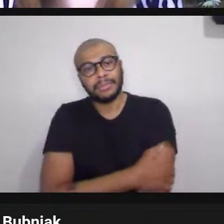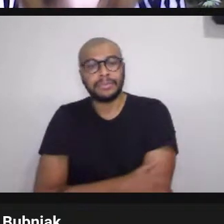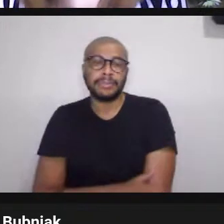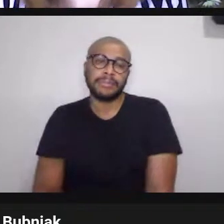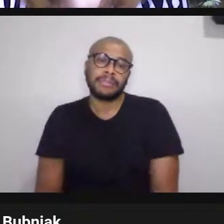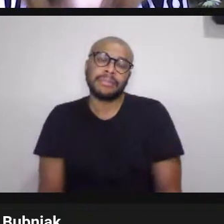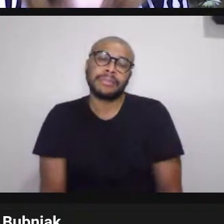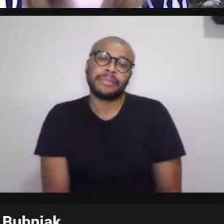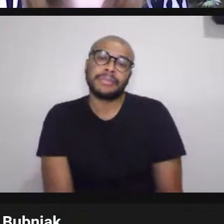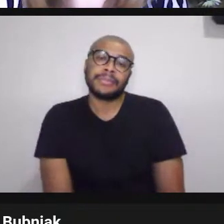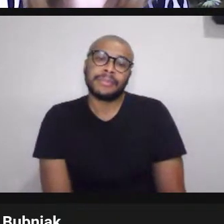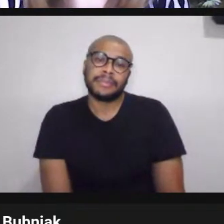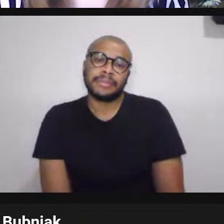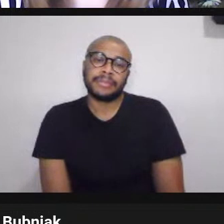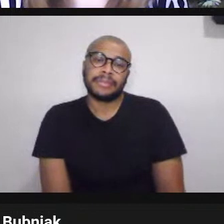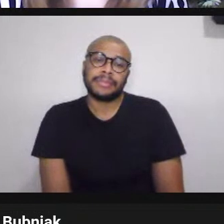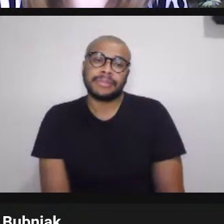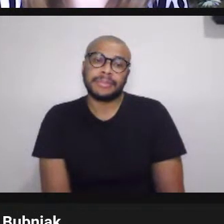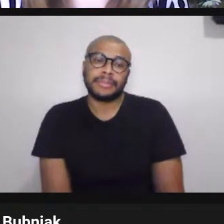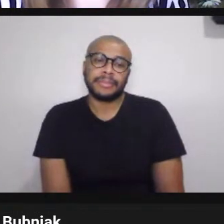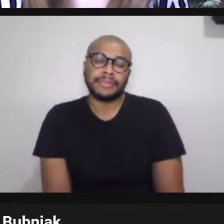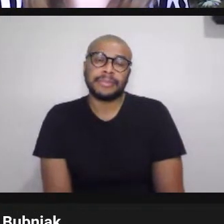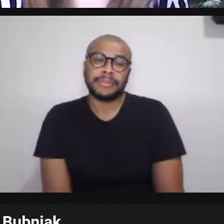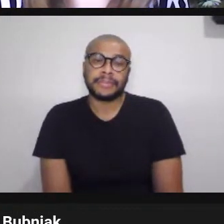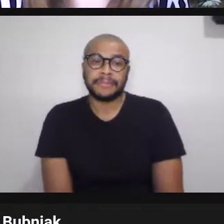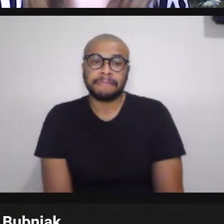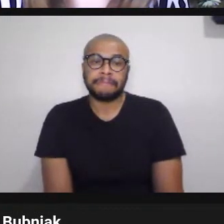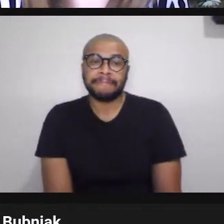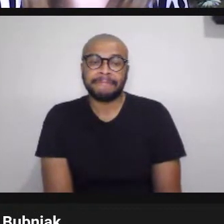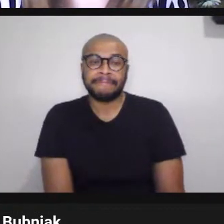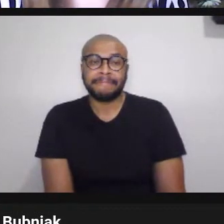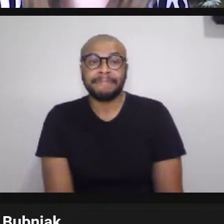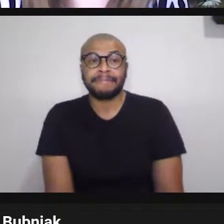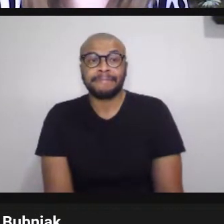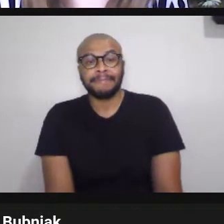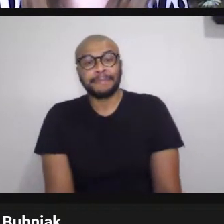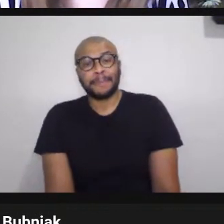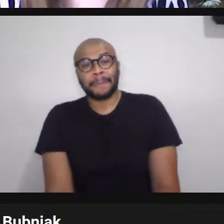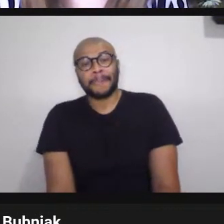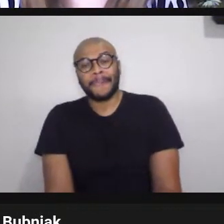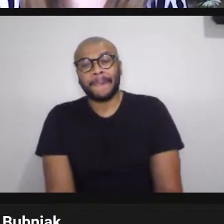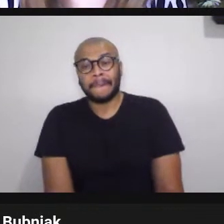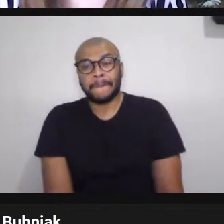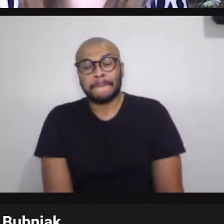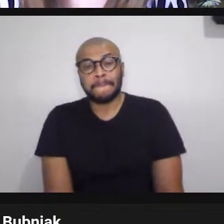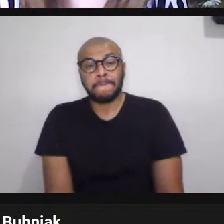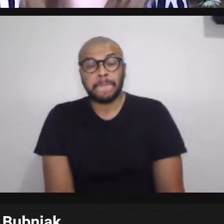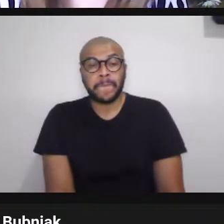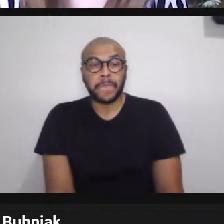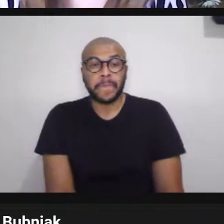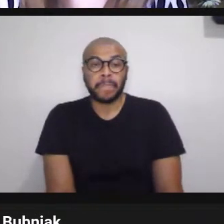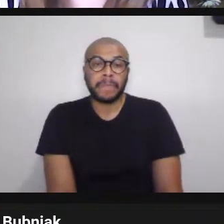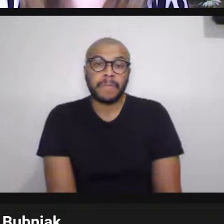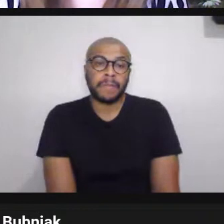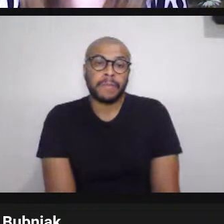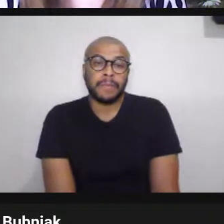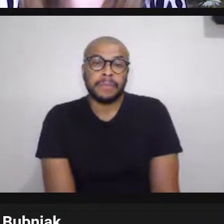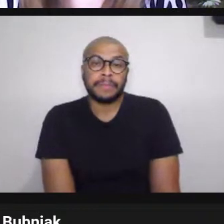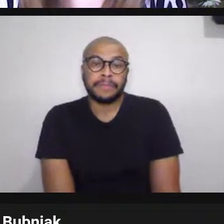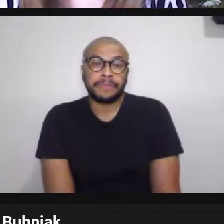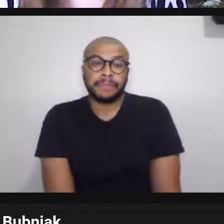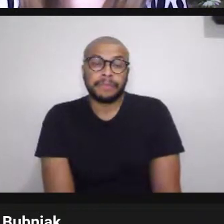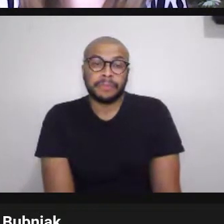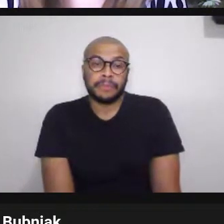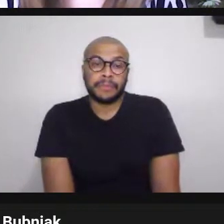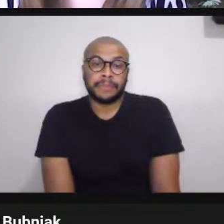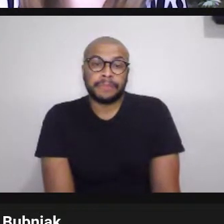Tak, może mieć. Ja bym to sprawdziła może w jakichś słownikach gwarowych, związanych z regionem, z którego pan pochodzi, choć nazwisko